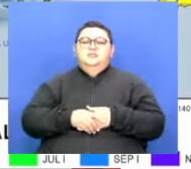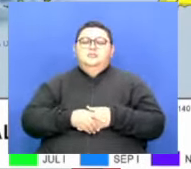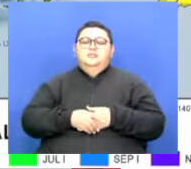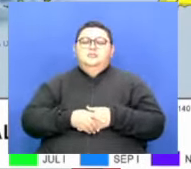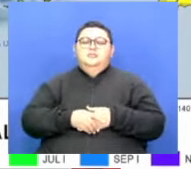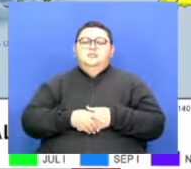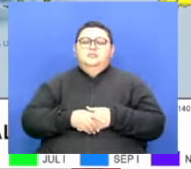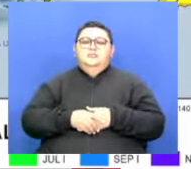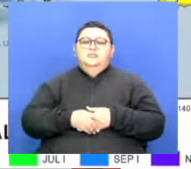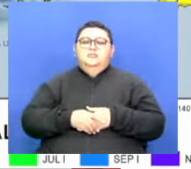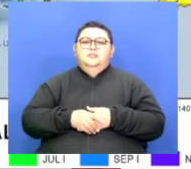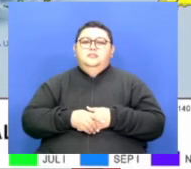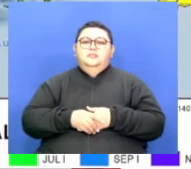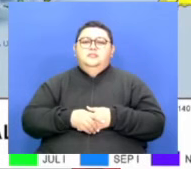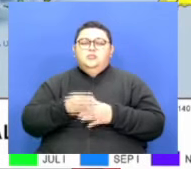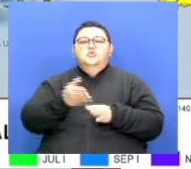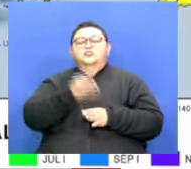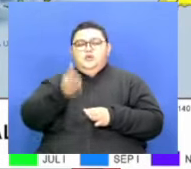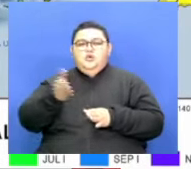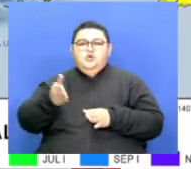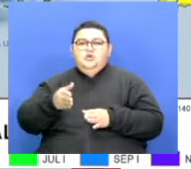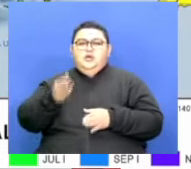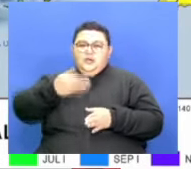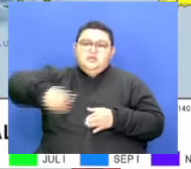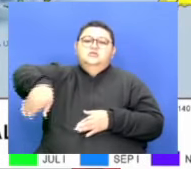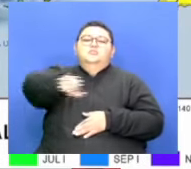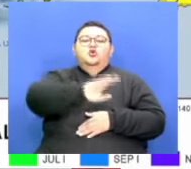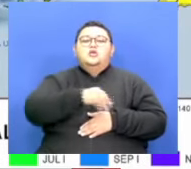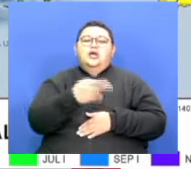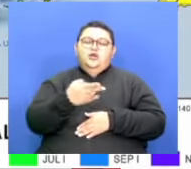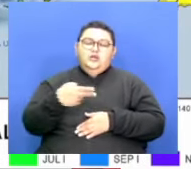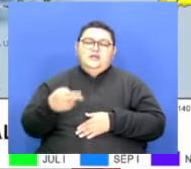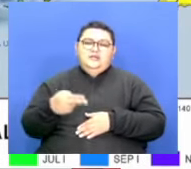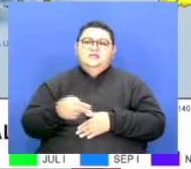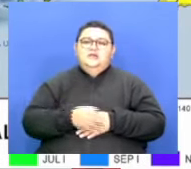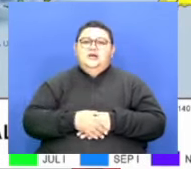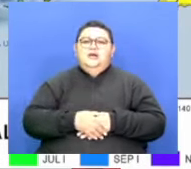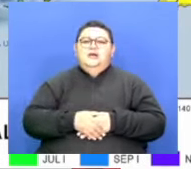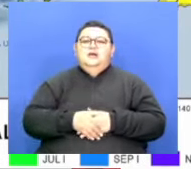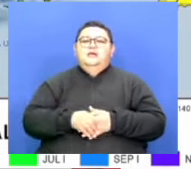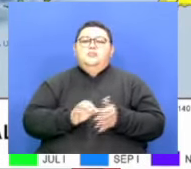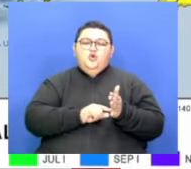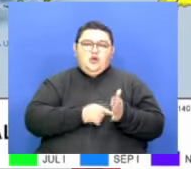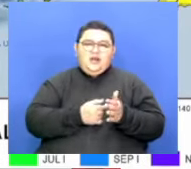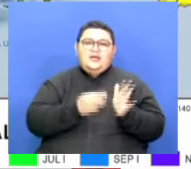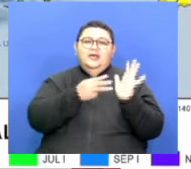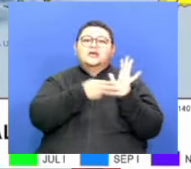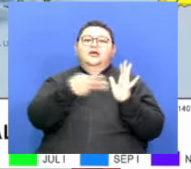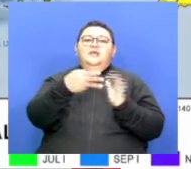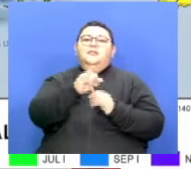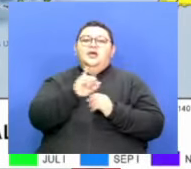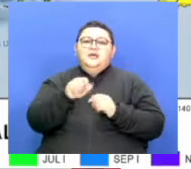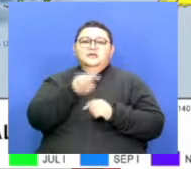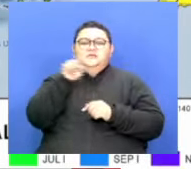kemudian mendominasi hampir di seluruh wilayah Indonesia pada periode Mei hingga